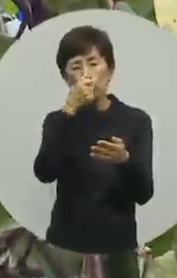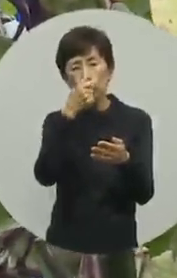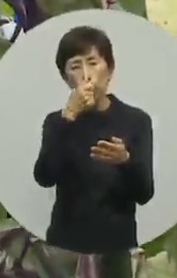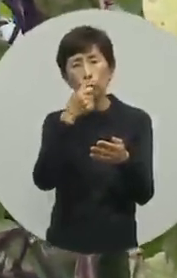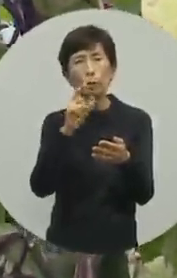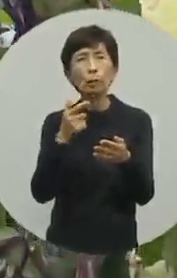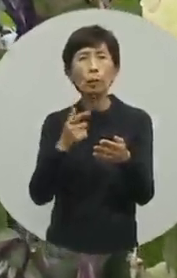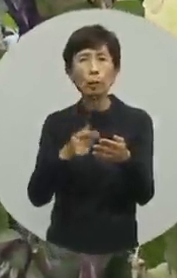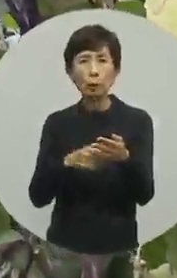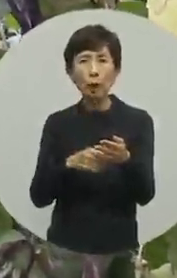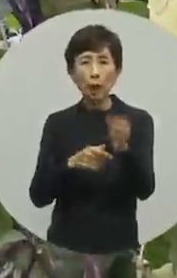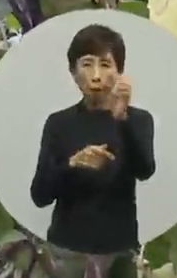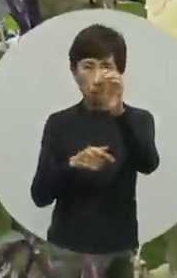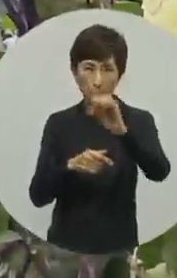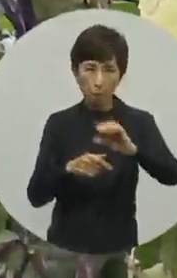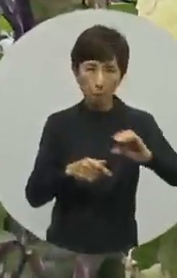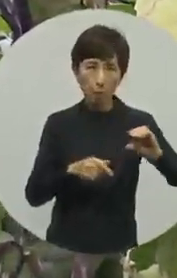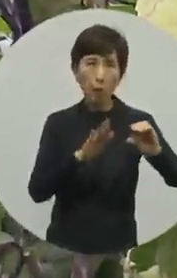かができちゃうんで、